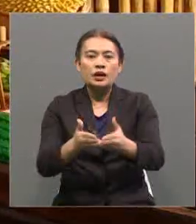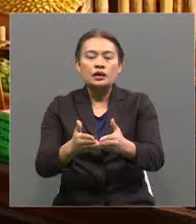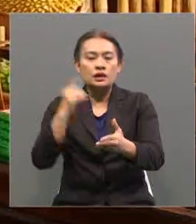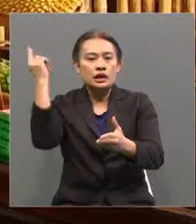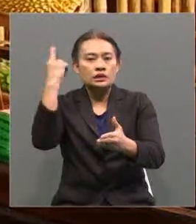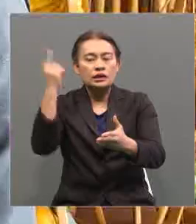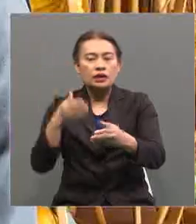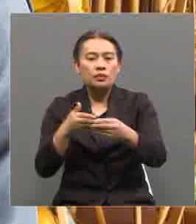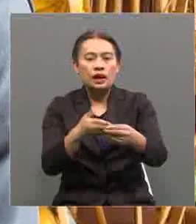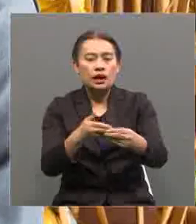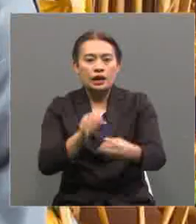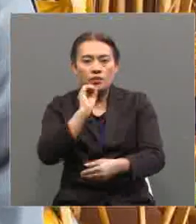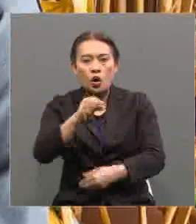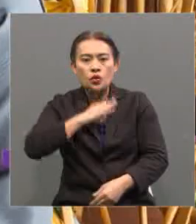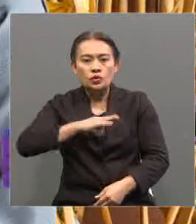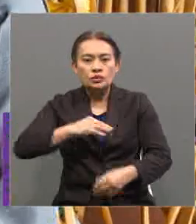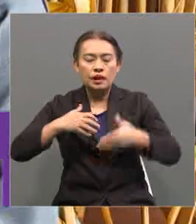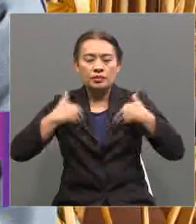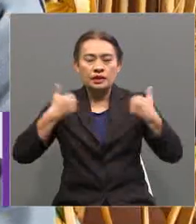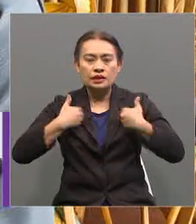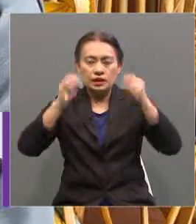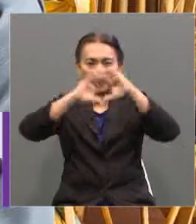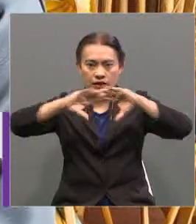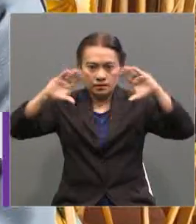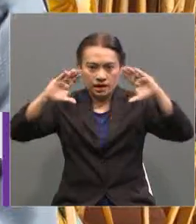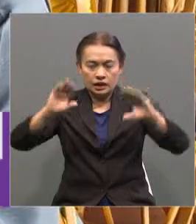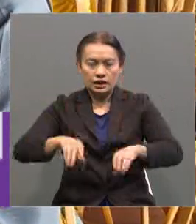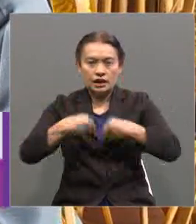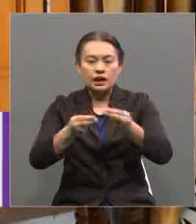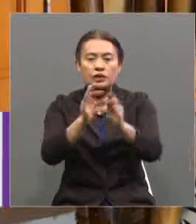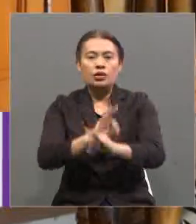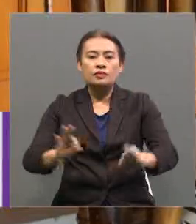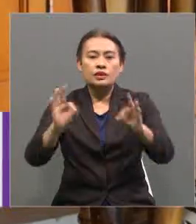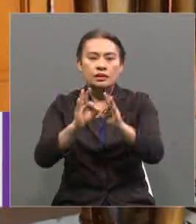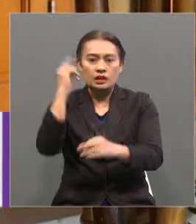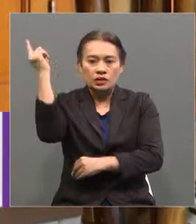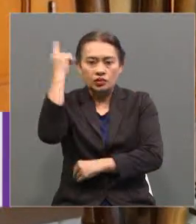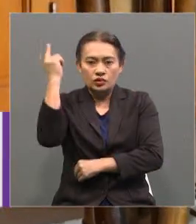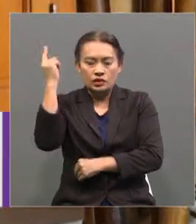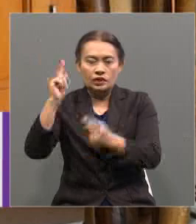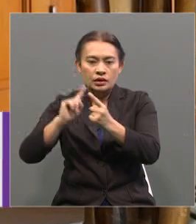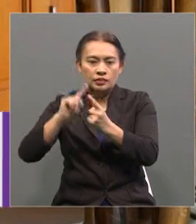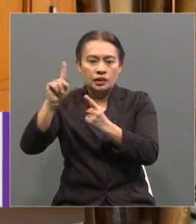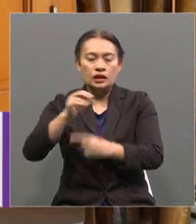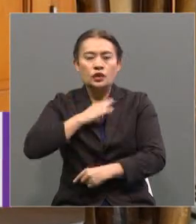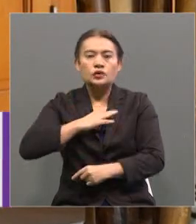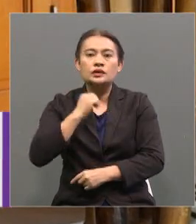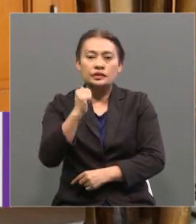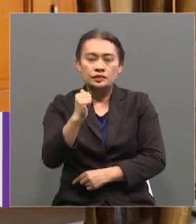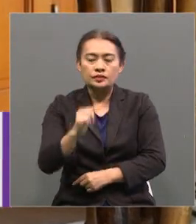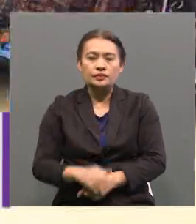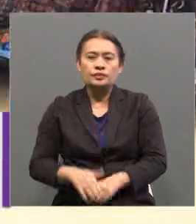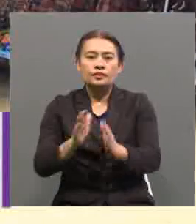ก็แสดงความเห็นครับว่ารู้สึกดีใจมากเลยที่รัฐบาลตอนนี้ให้ความสำคัญกับเรื่องการท่องเที่ยวมาเป็นอันดับต้นๆนโยบาย